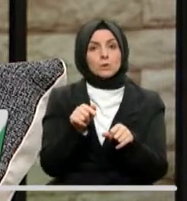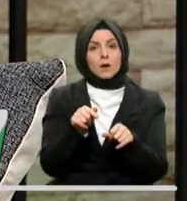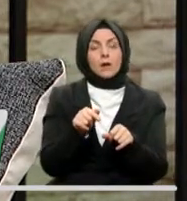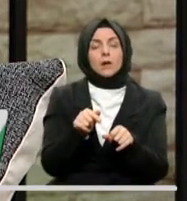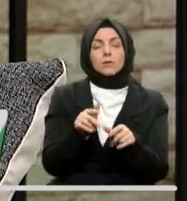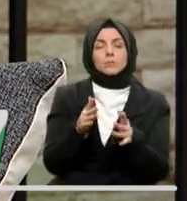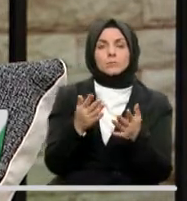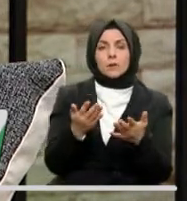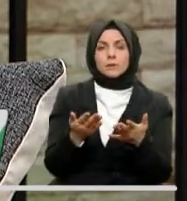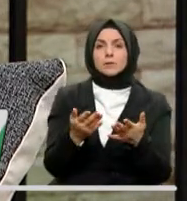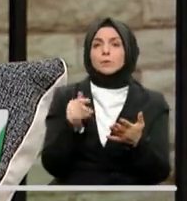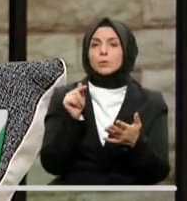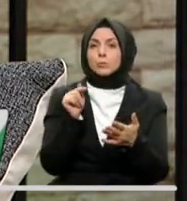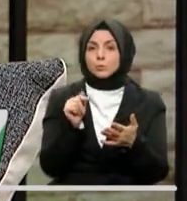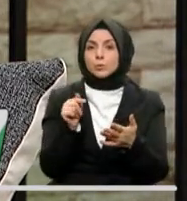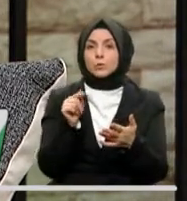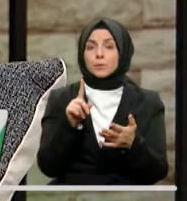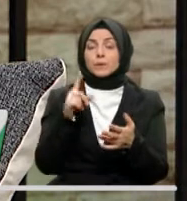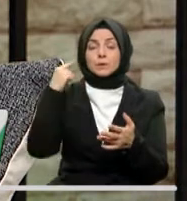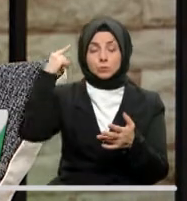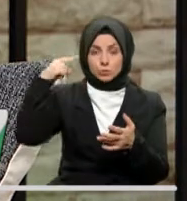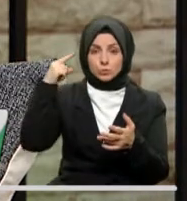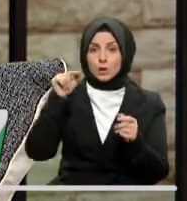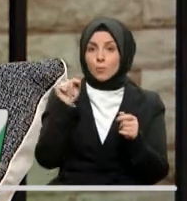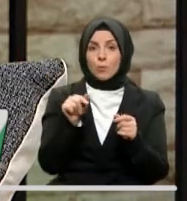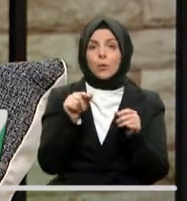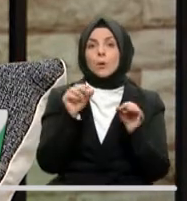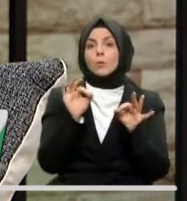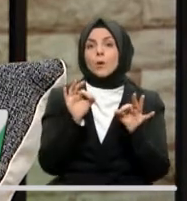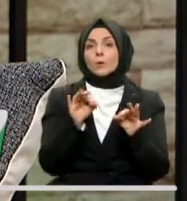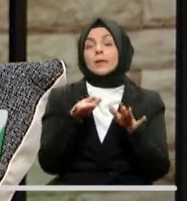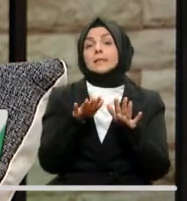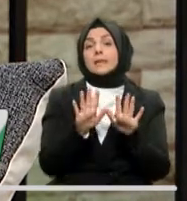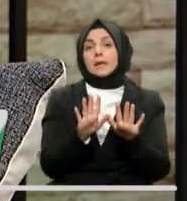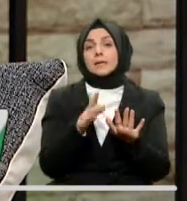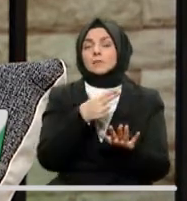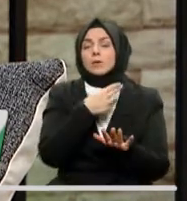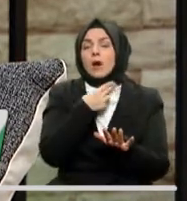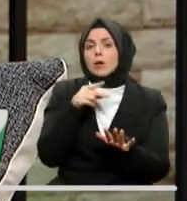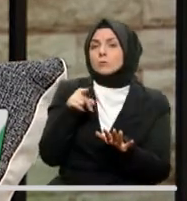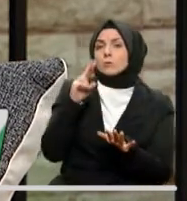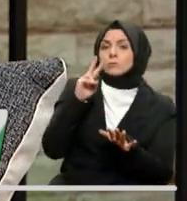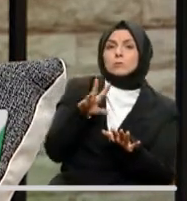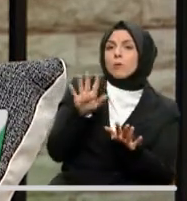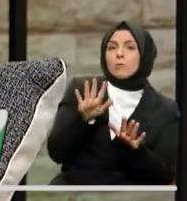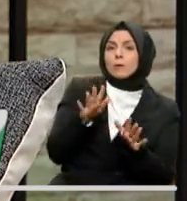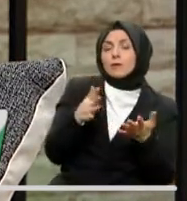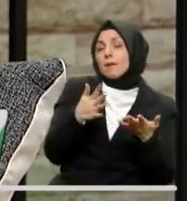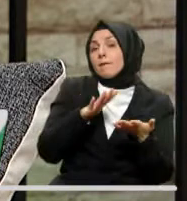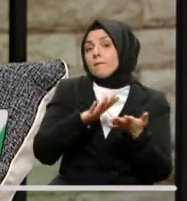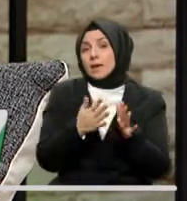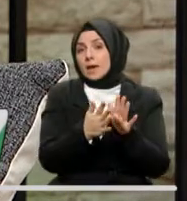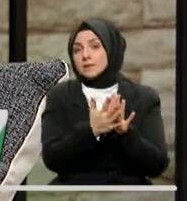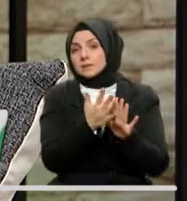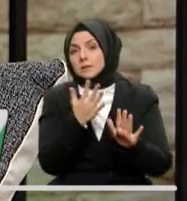şu an bu gelen bir duygu ama böyle olmak zorunda değil garson farklı da olabilir Yav sırayla gelecektir O